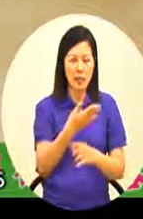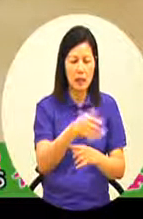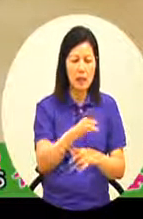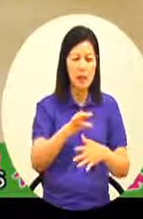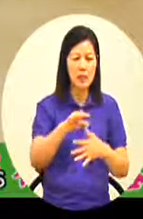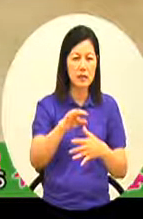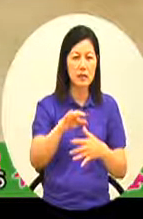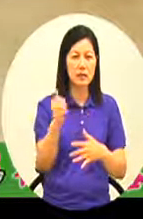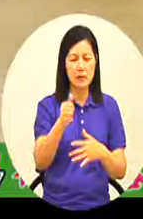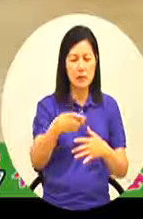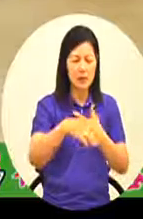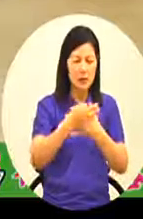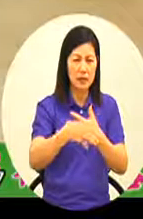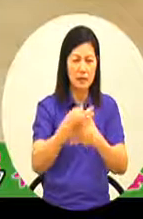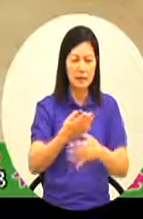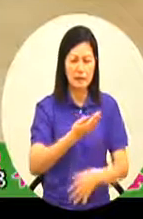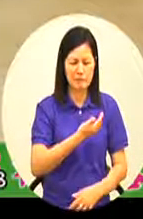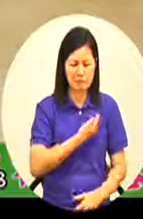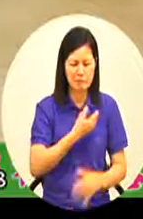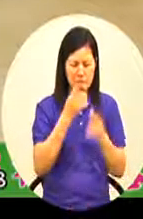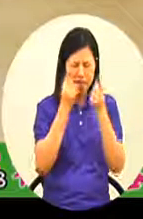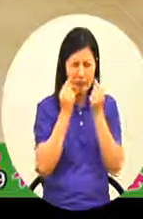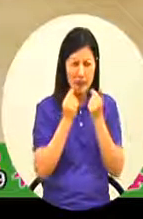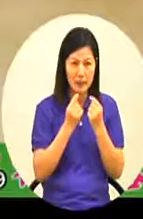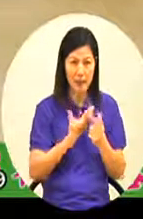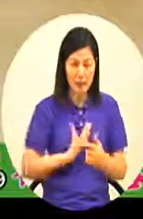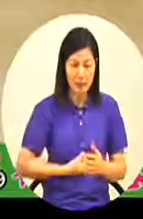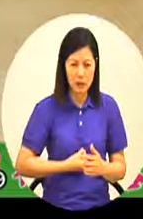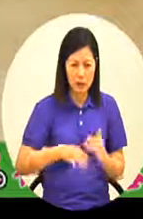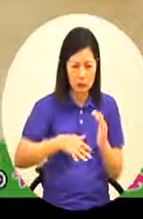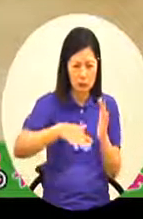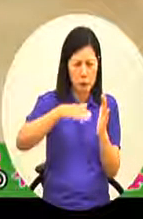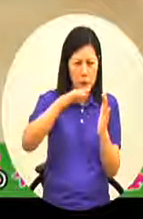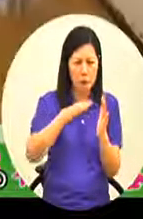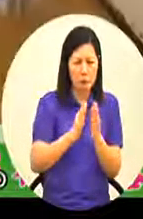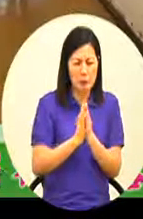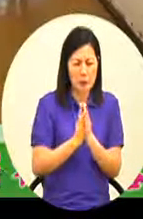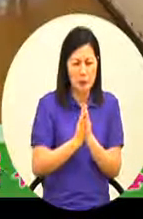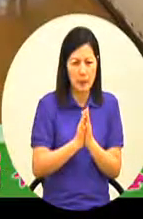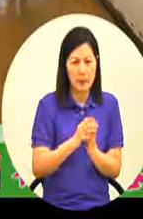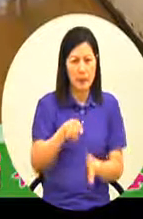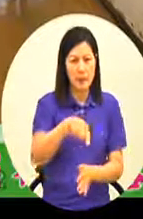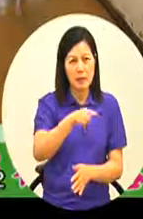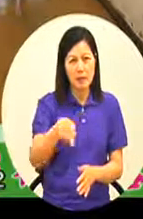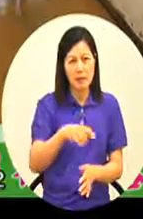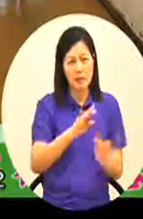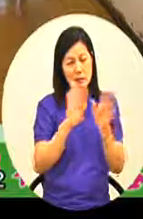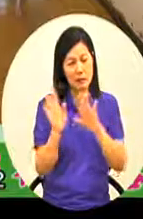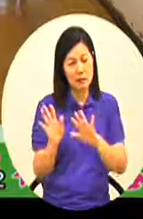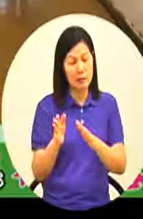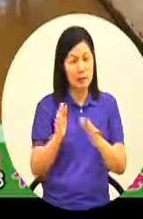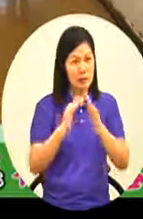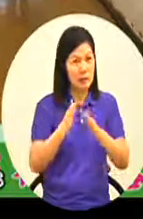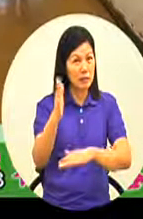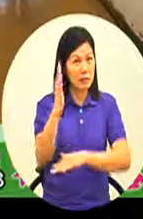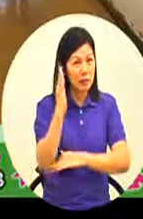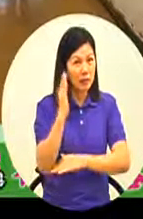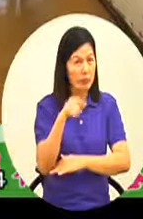强忍着悲痛，在积水中办丧事，所以安尼敢是咱市政府应该有诶，